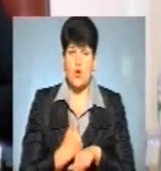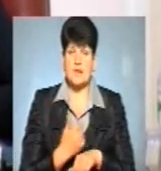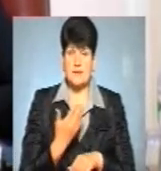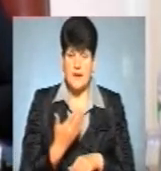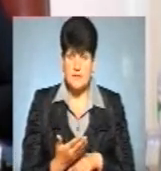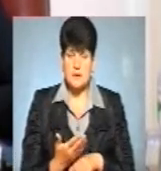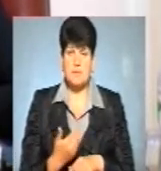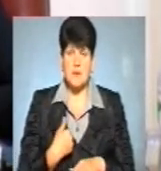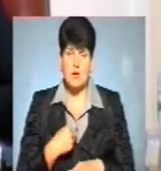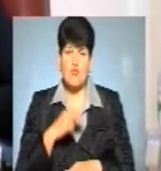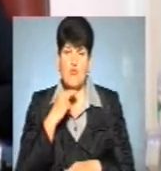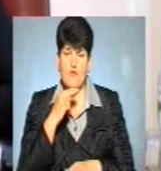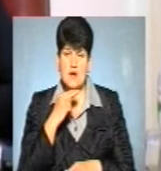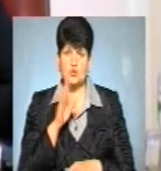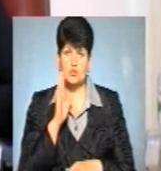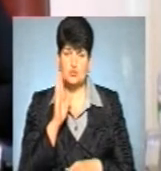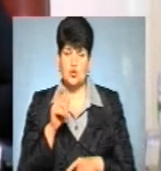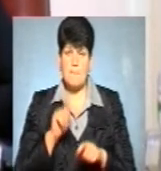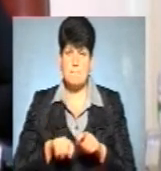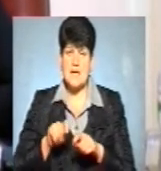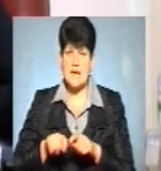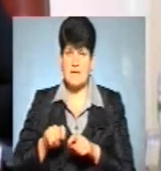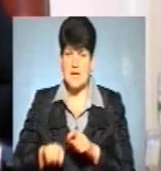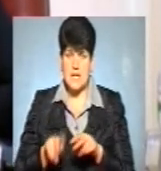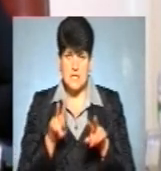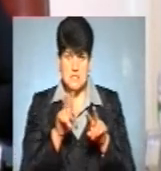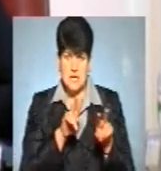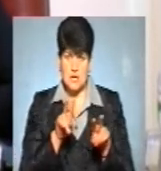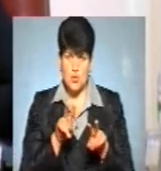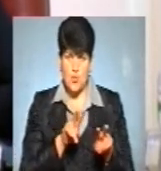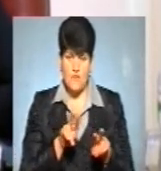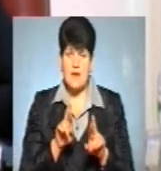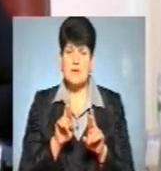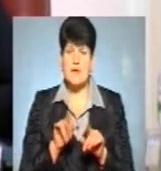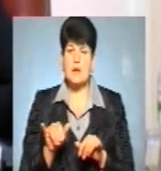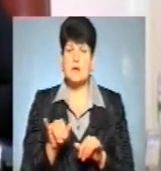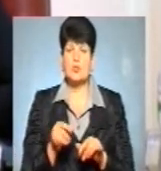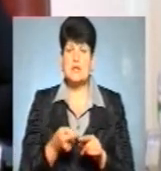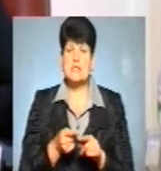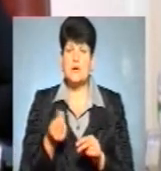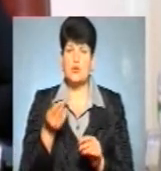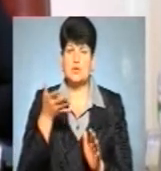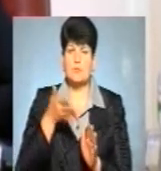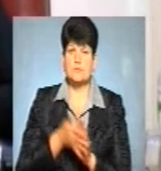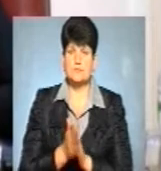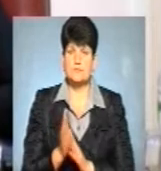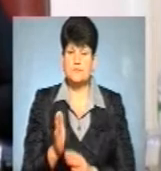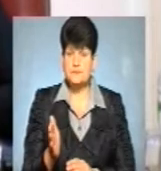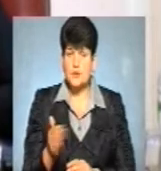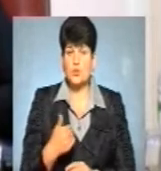ми уважно будемо перевіряти і слідкувати, як і куди ці гроші будуть потрачені. Думаю,